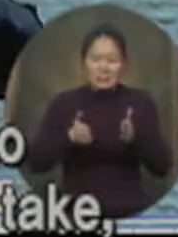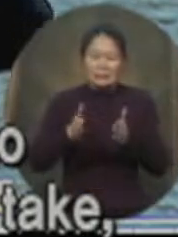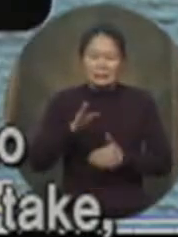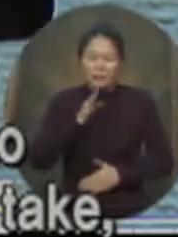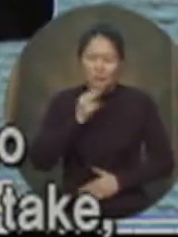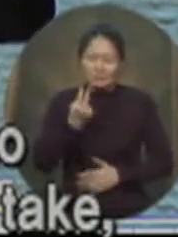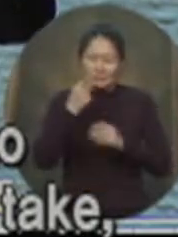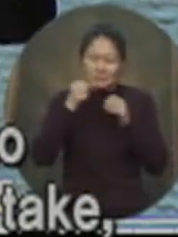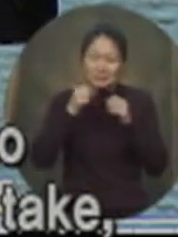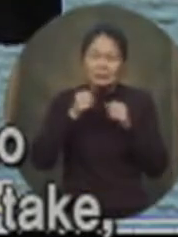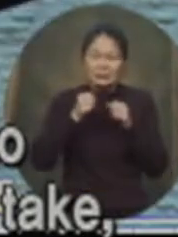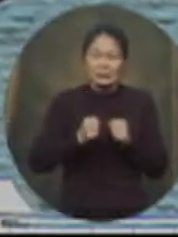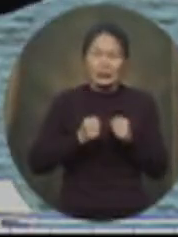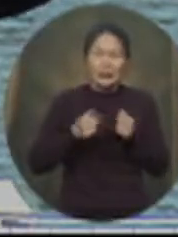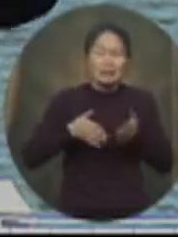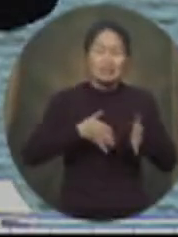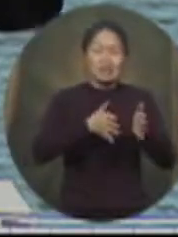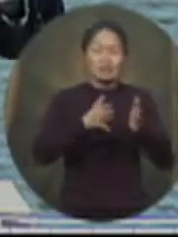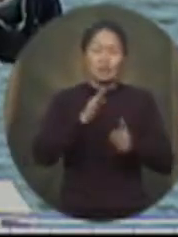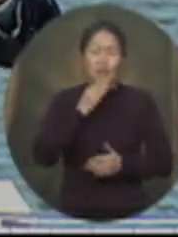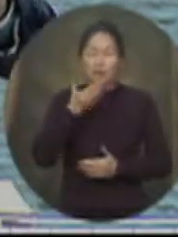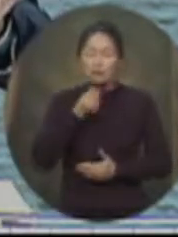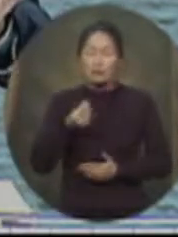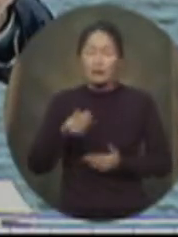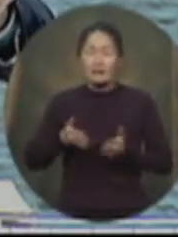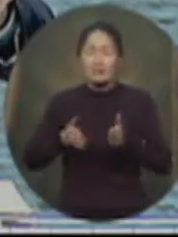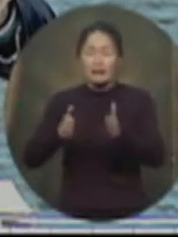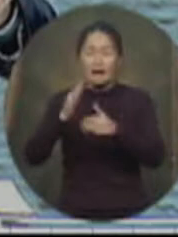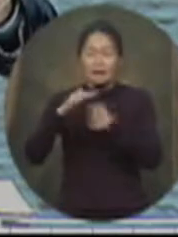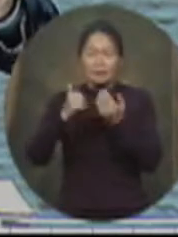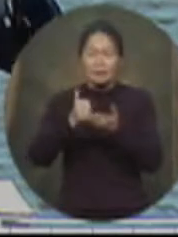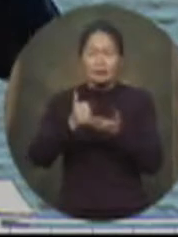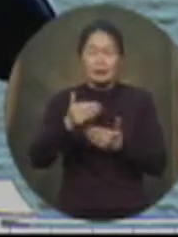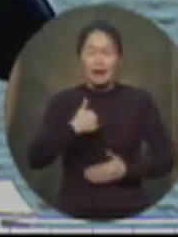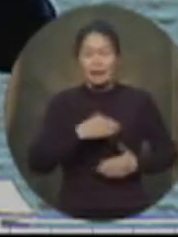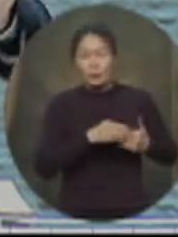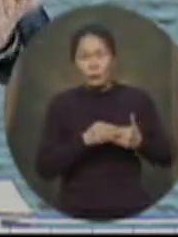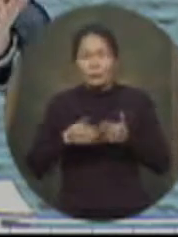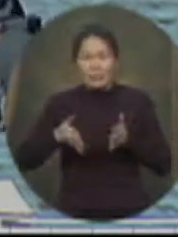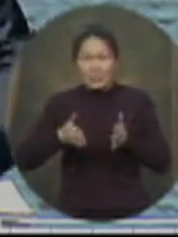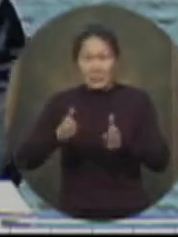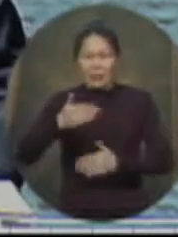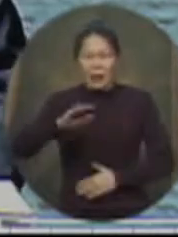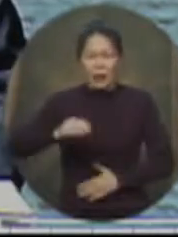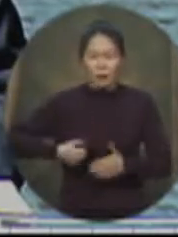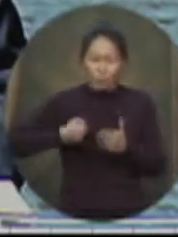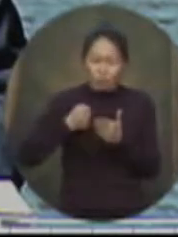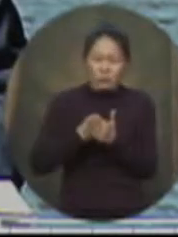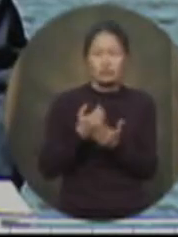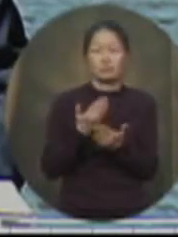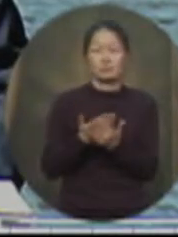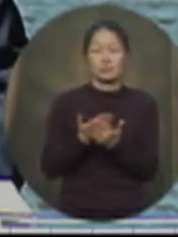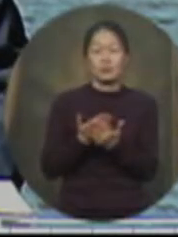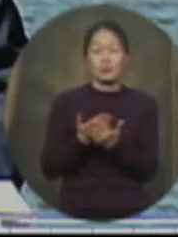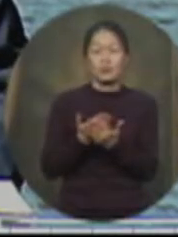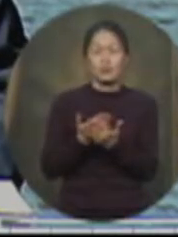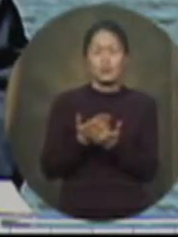정말 축복 얘길 하나님이 나를 인도하시는 그 길 그 길을 갈 종기를 주십시오